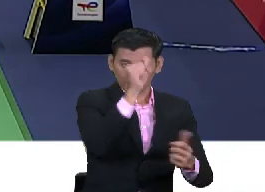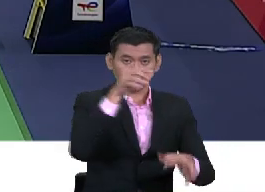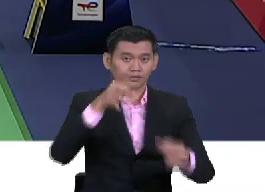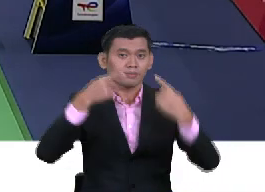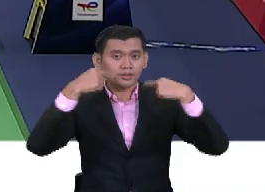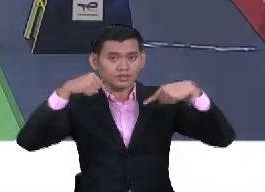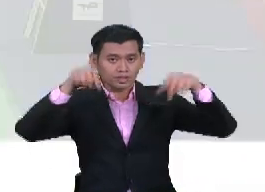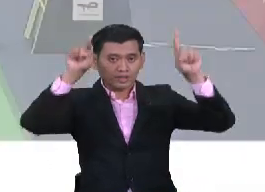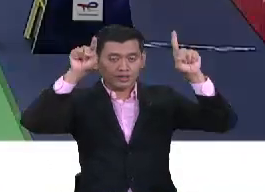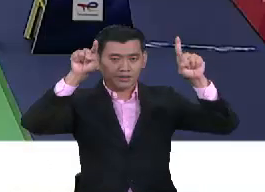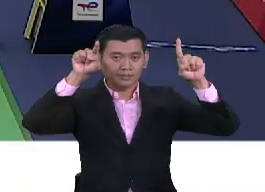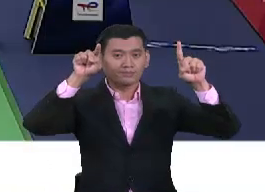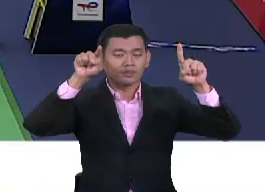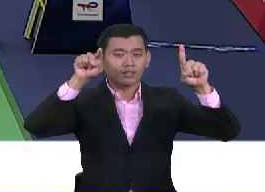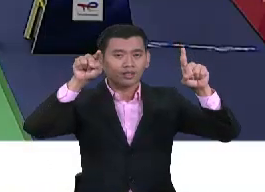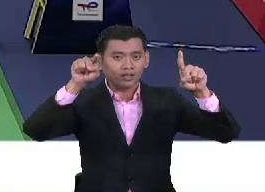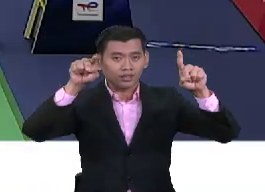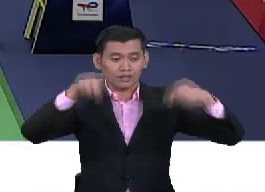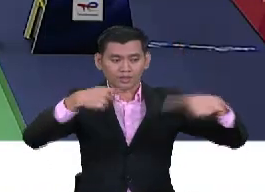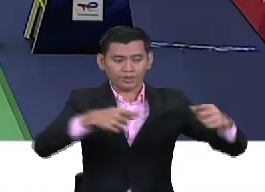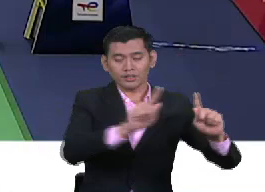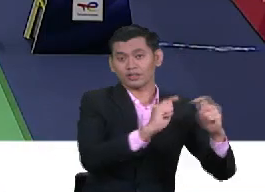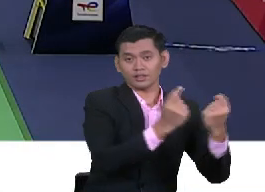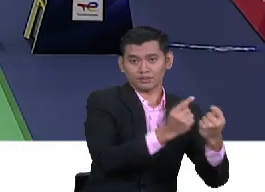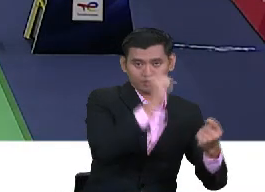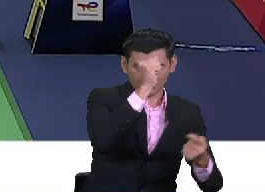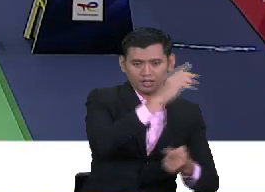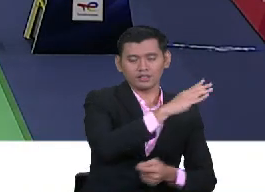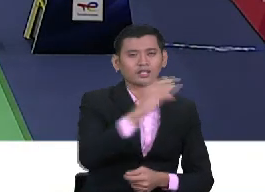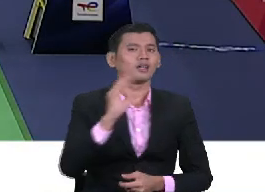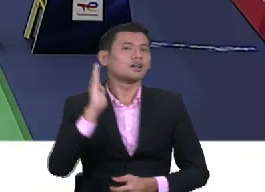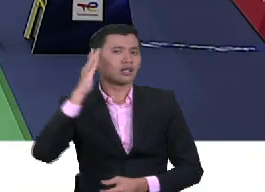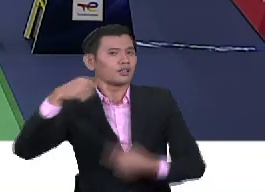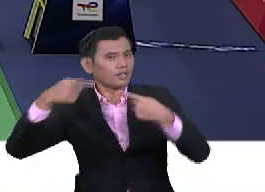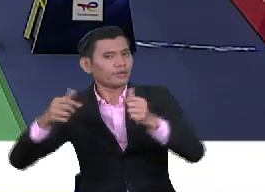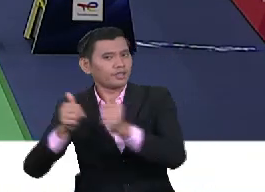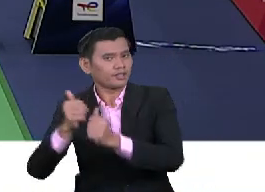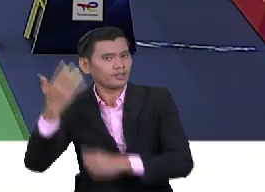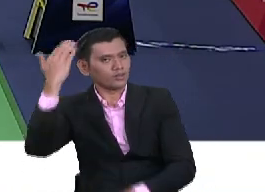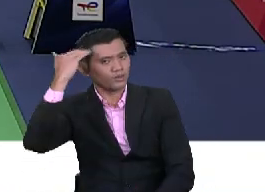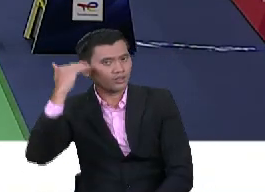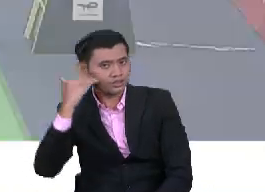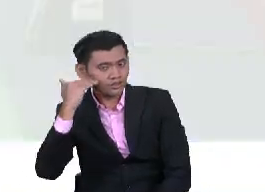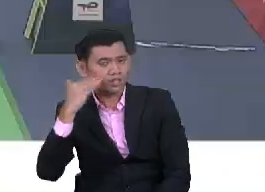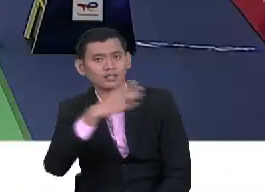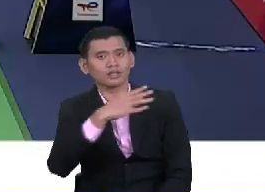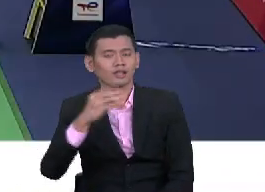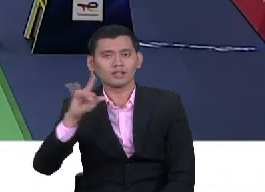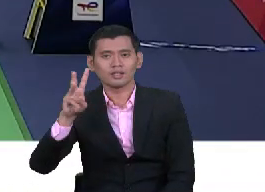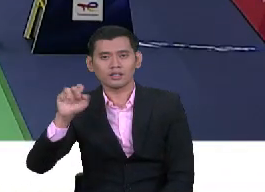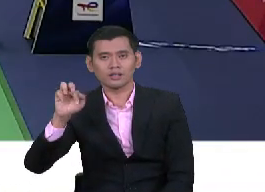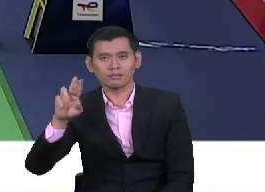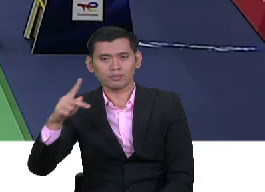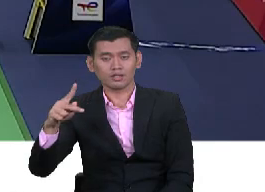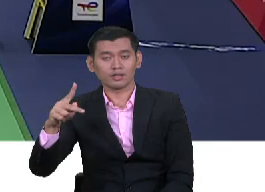berjaya melepas India, Malaysia akan berdepan cabaran Korea Selatan atau Denmark di separuh akhir. Undian hari ini juga